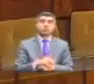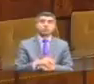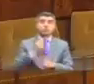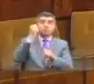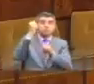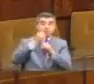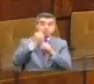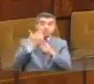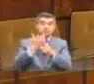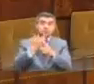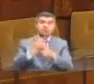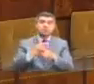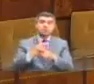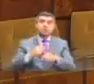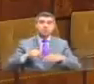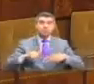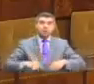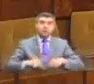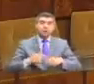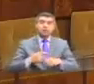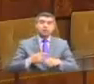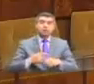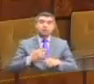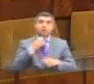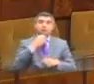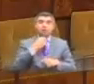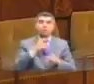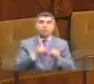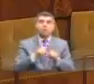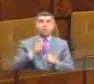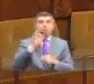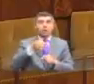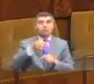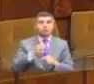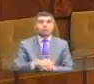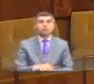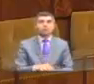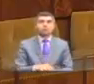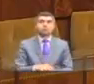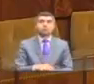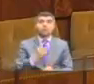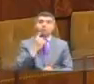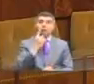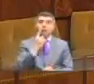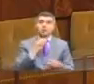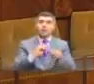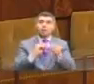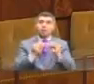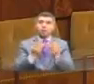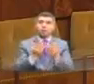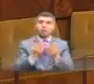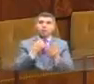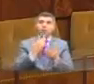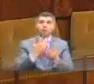اللي كنت تقوم بها والمشاكل اللي حليتي جد مهمه ولكن تيبقى هذا الاشكال انه هذا الملف عند